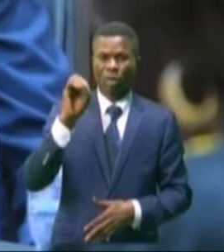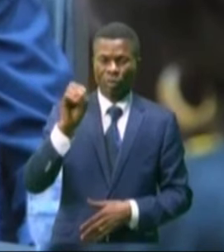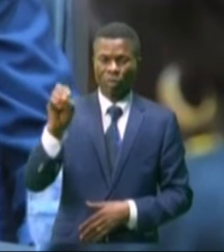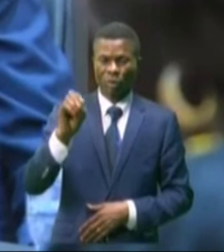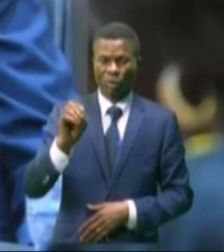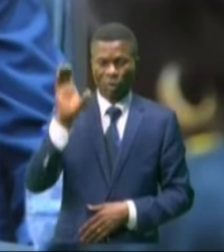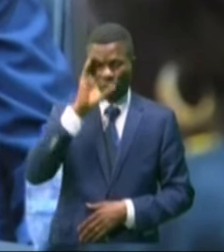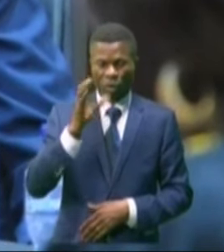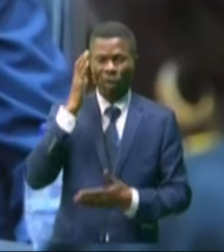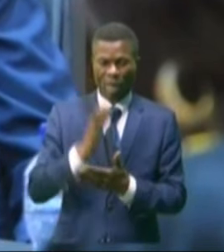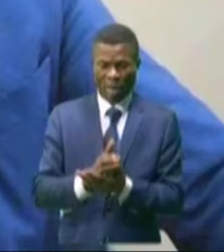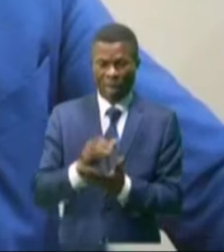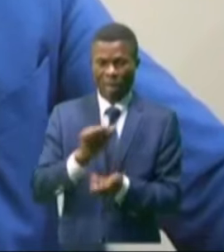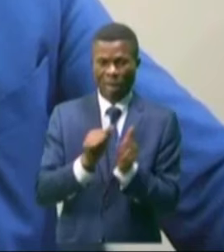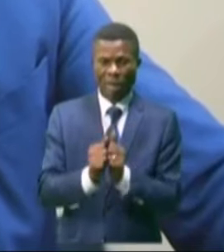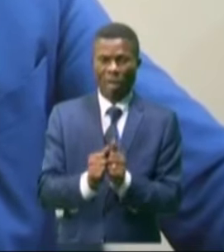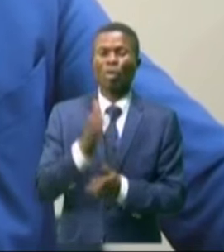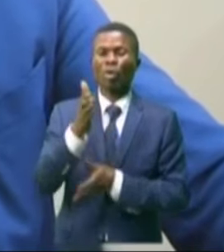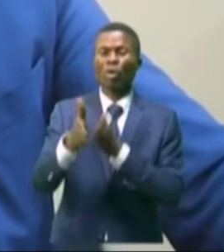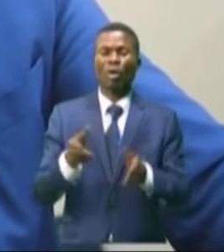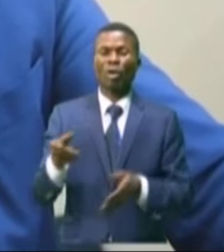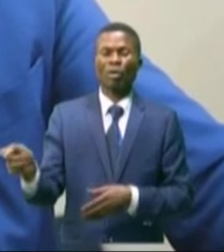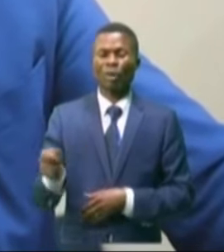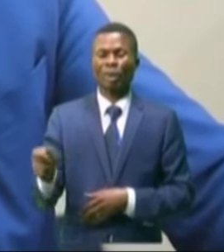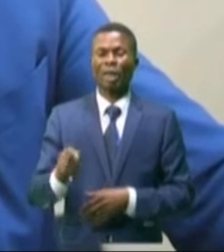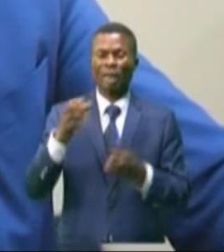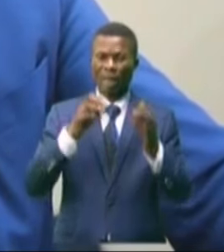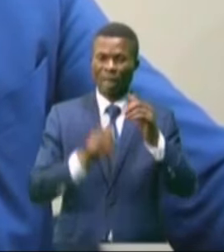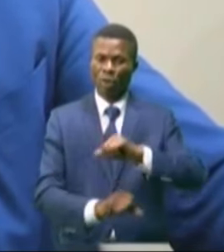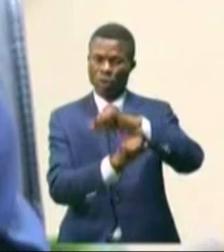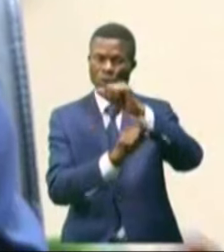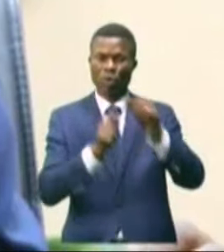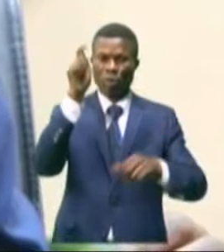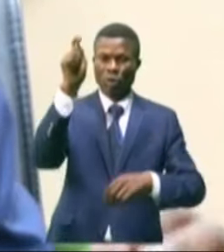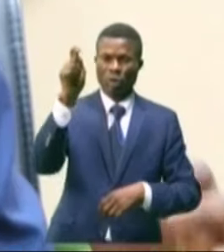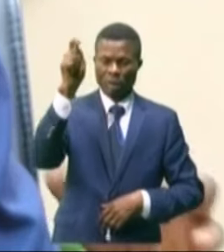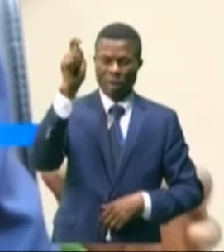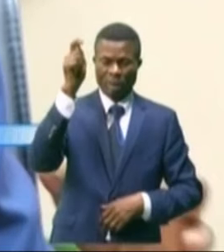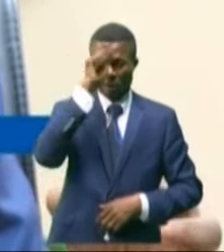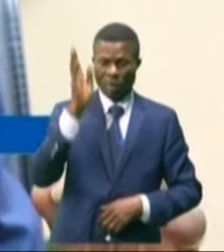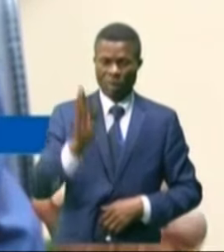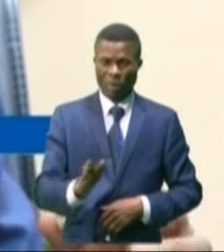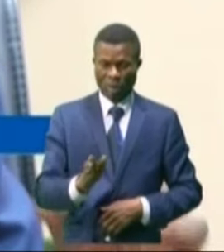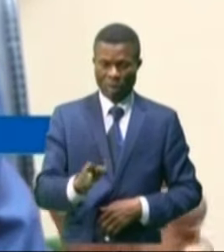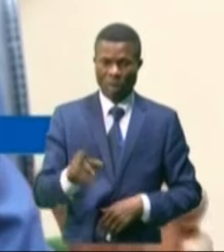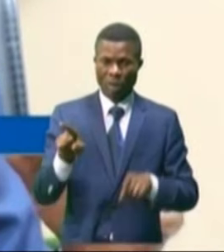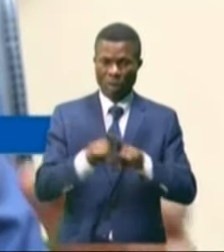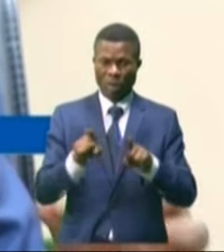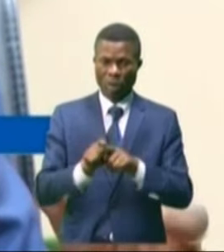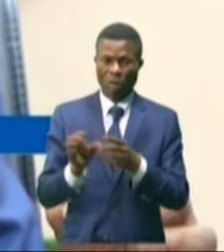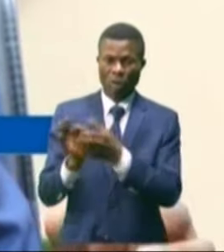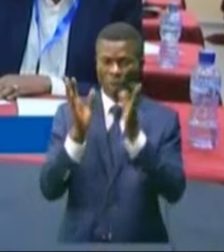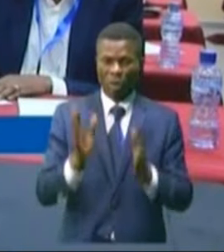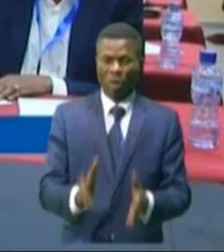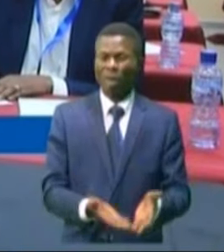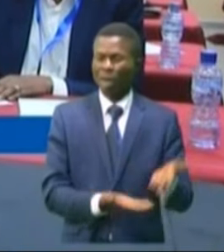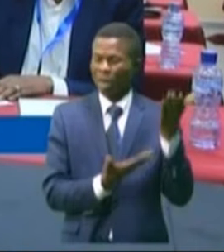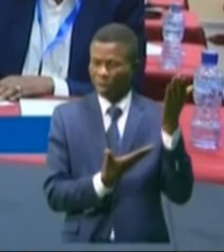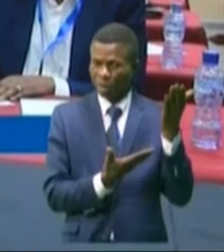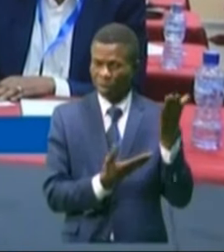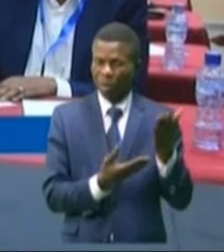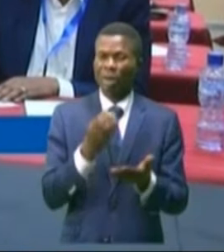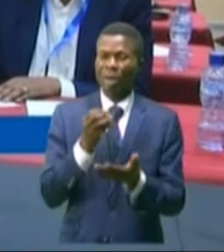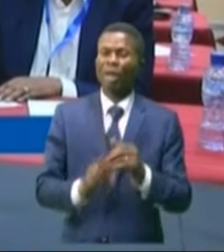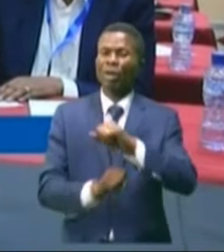blanchiment des capitaux et le financement du terrorisme. Par cette formation, la CNAREF entend comprendre l'impact des flux financiers